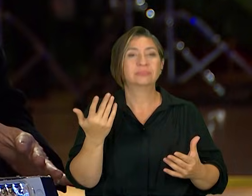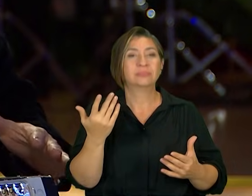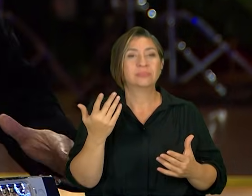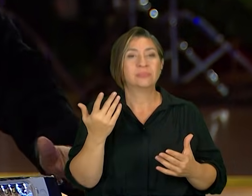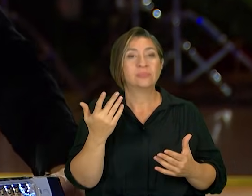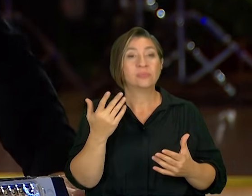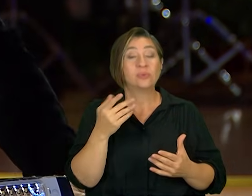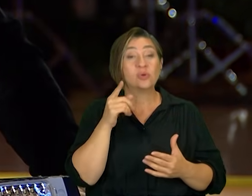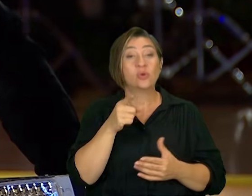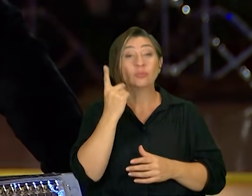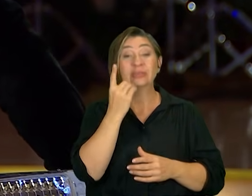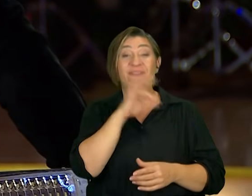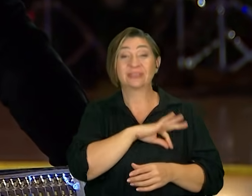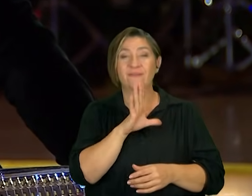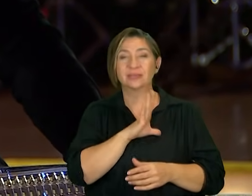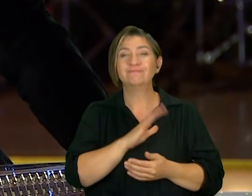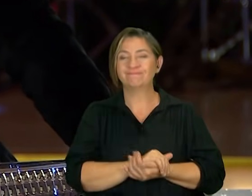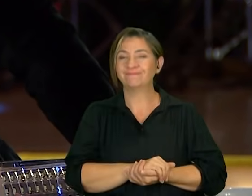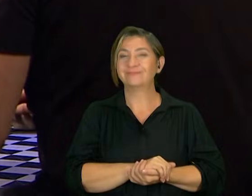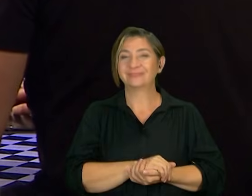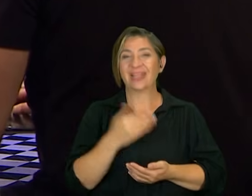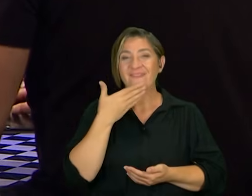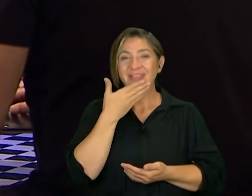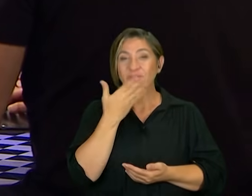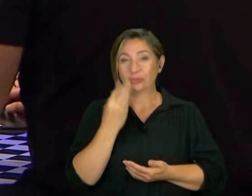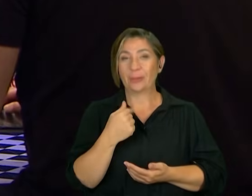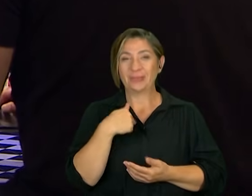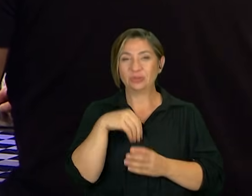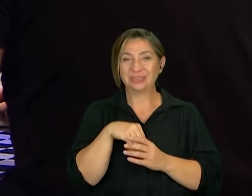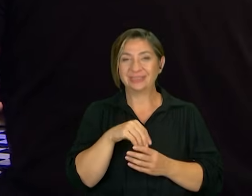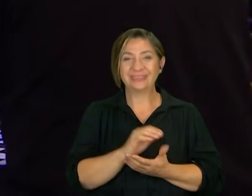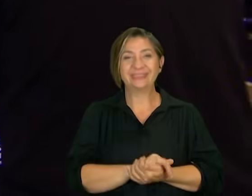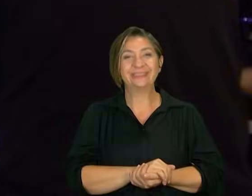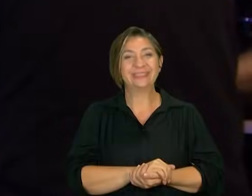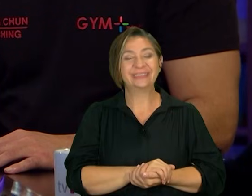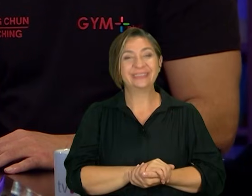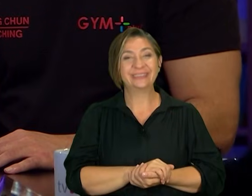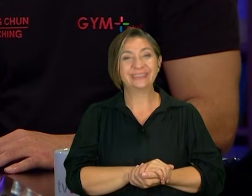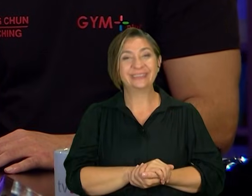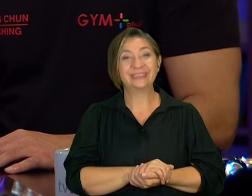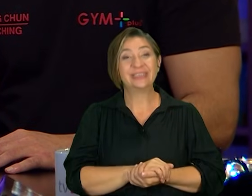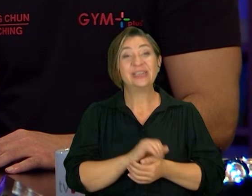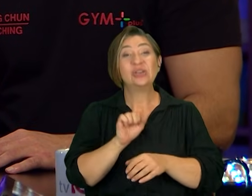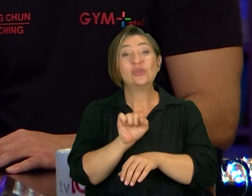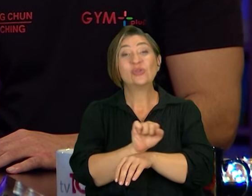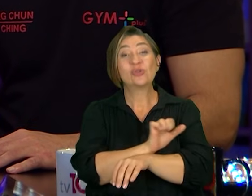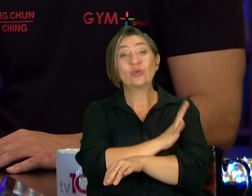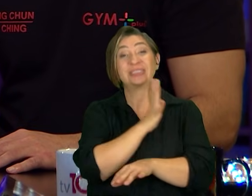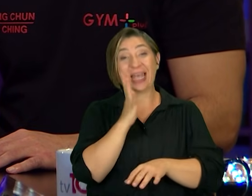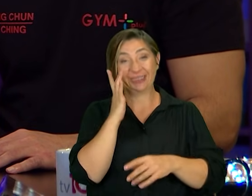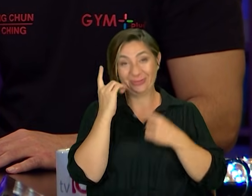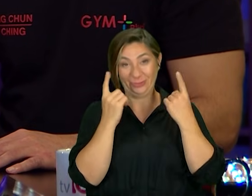o işlere. Orada bu iş... benim için yararlı olabilir. Belki duygusal bir yapım